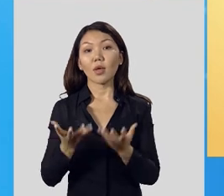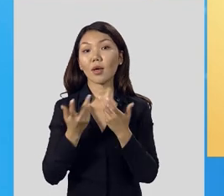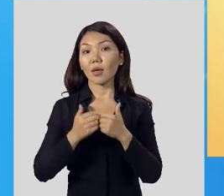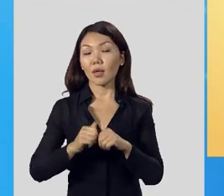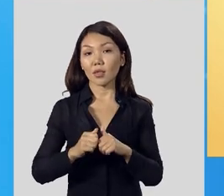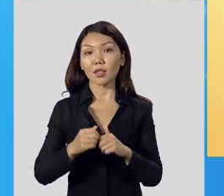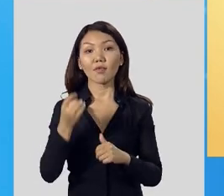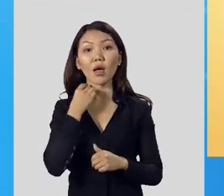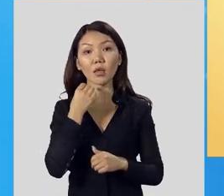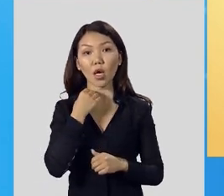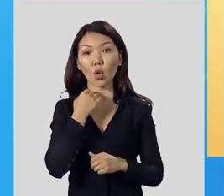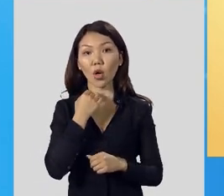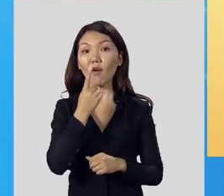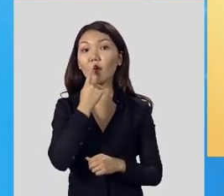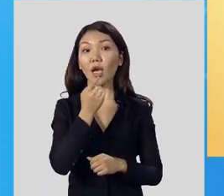алкоголя в крови.